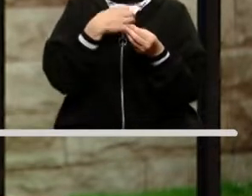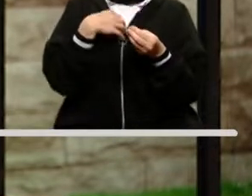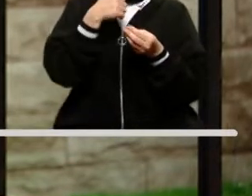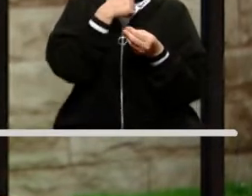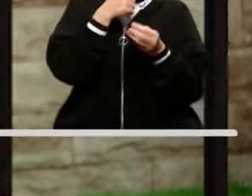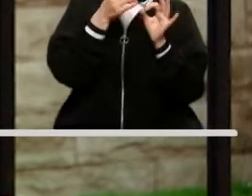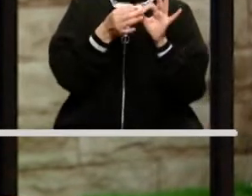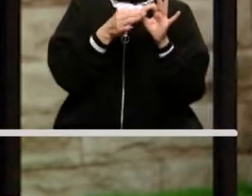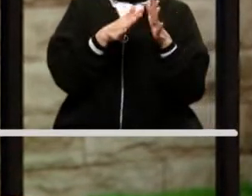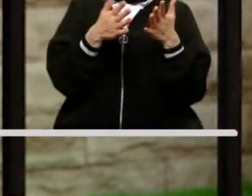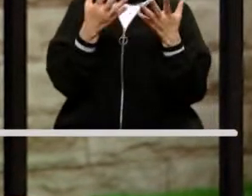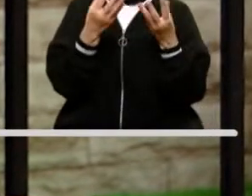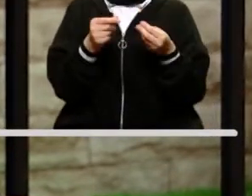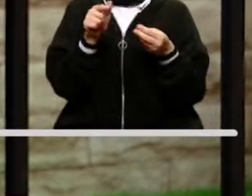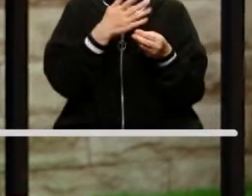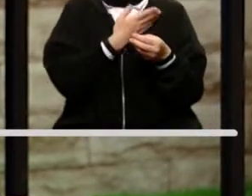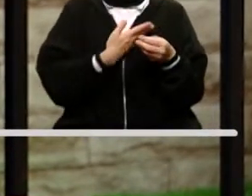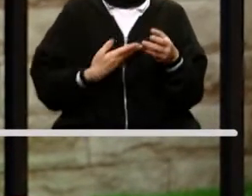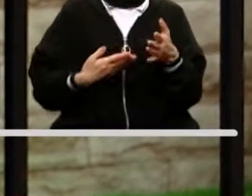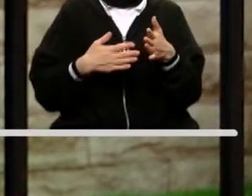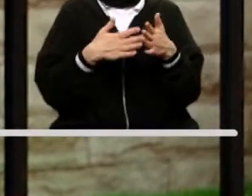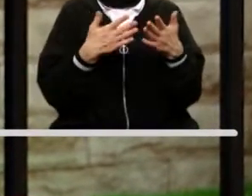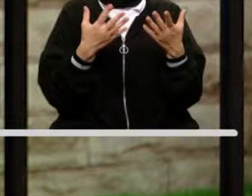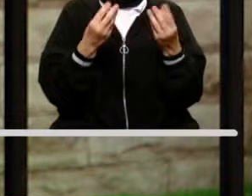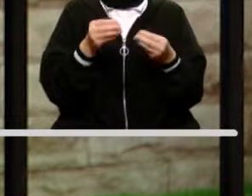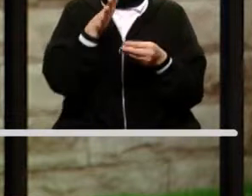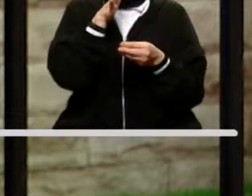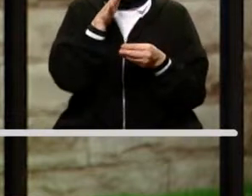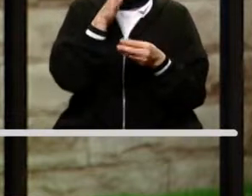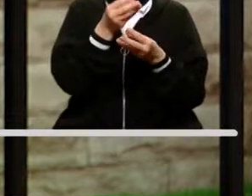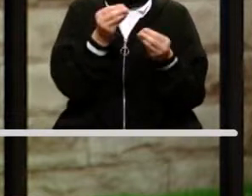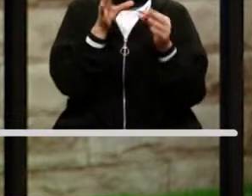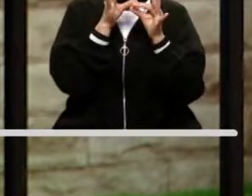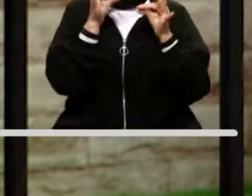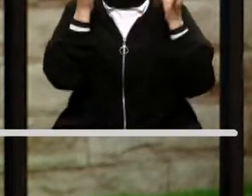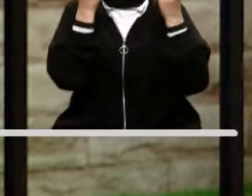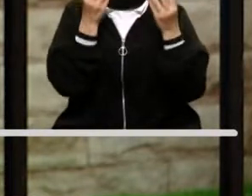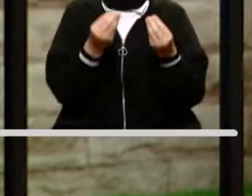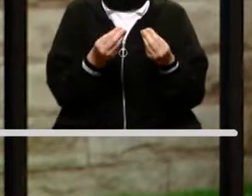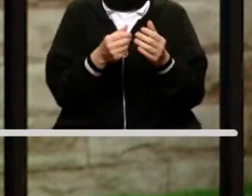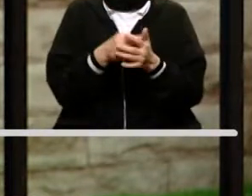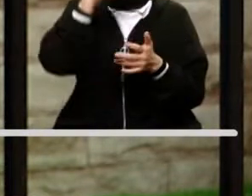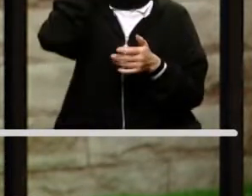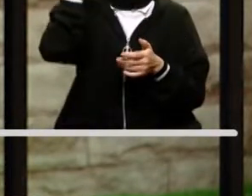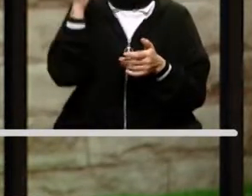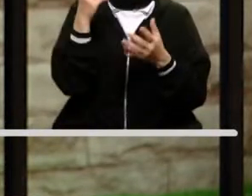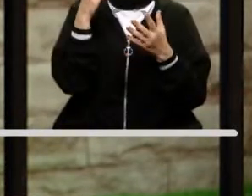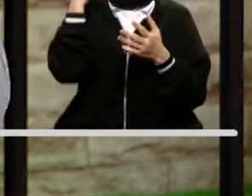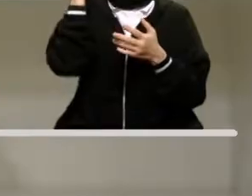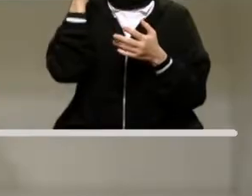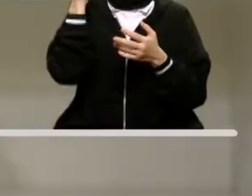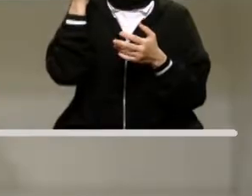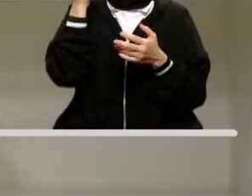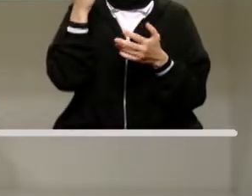olacağını, o sevgiye nasıl yansıyacağını bilirse çok mutlu bir birey olacaktır. Peki inşallah hocam. Peki Fatih hocam